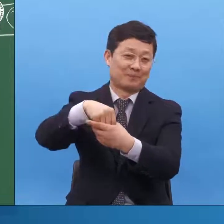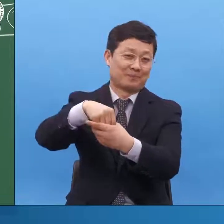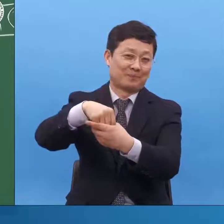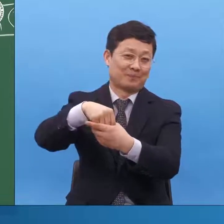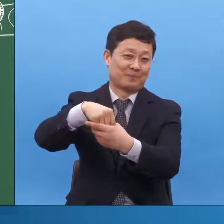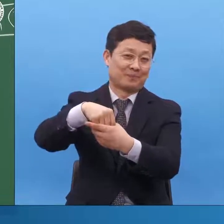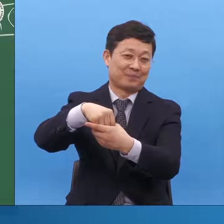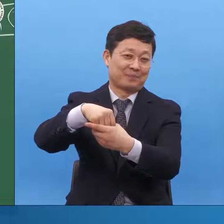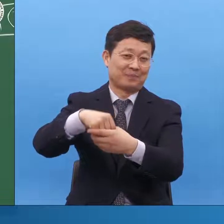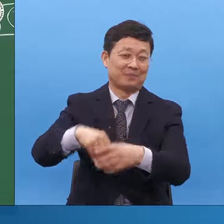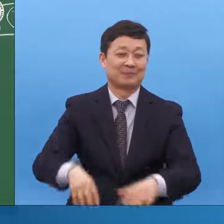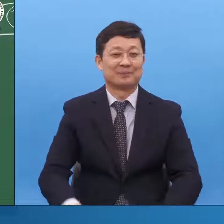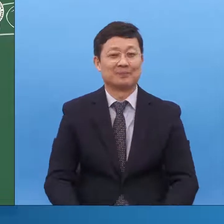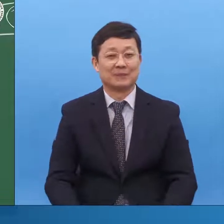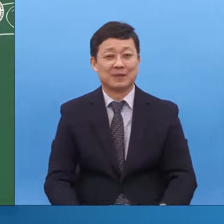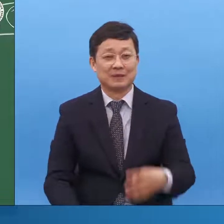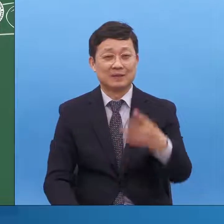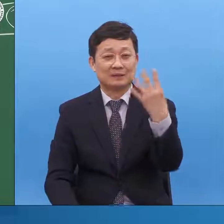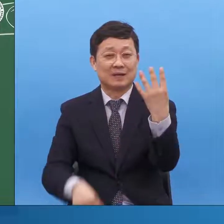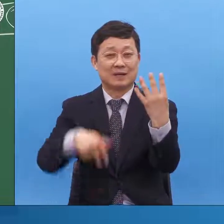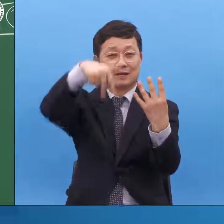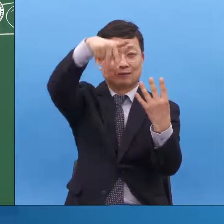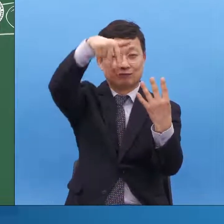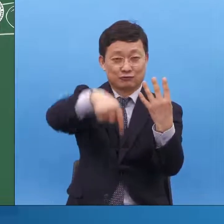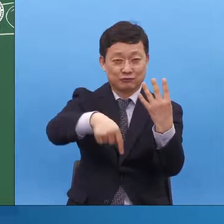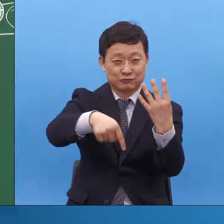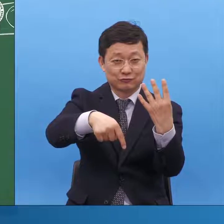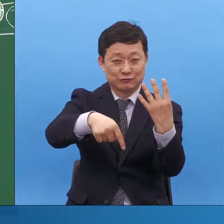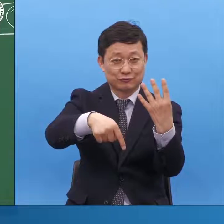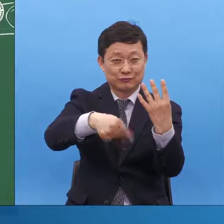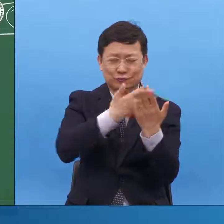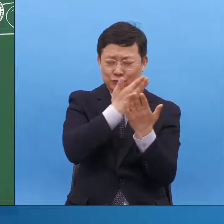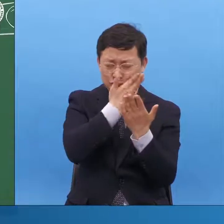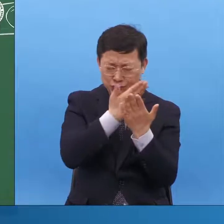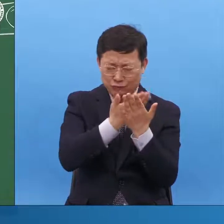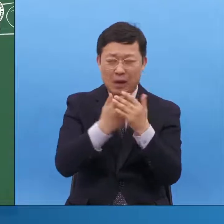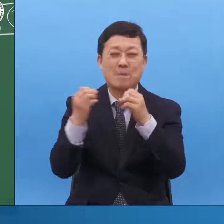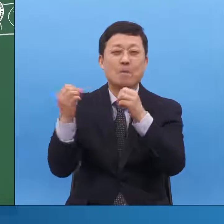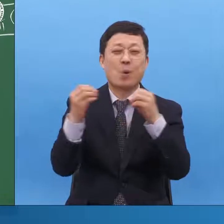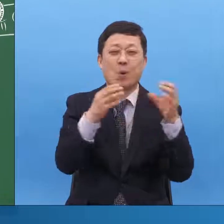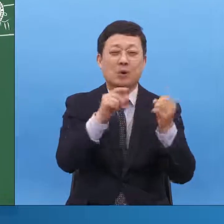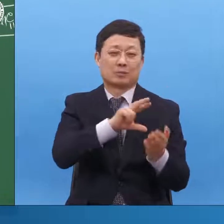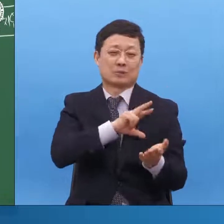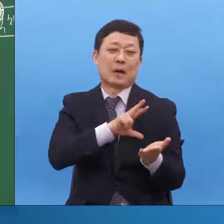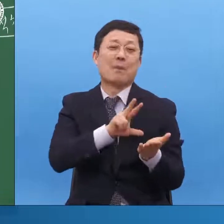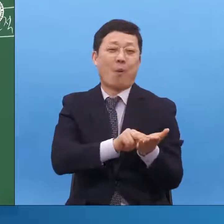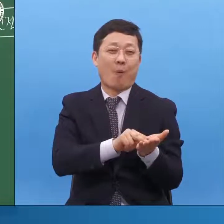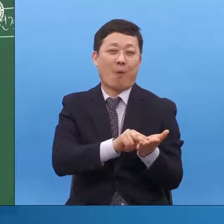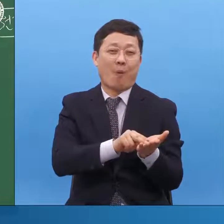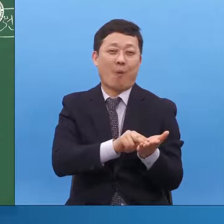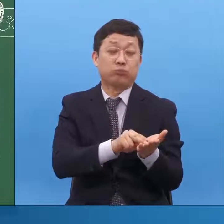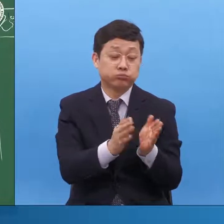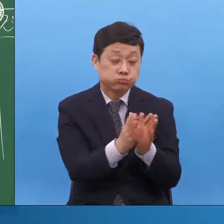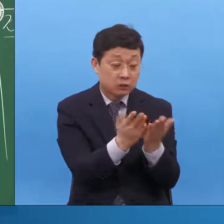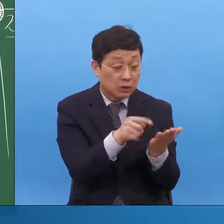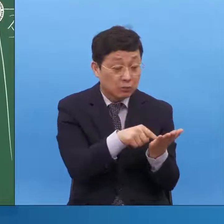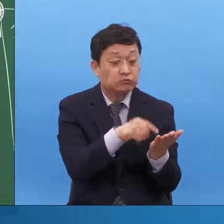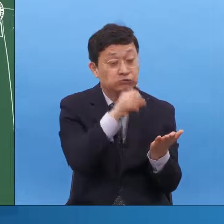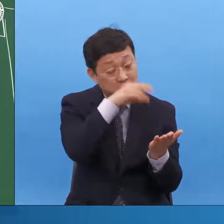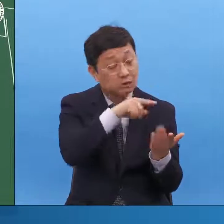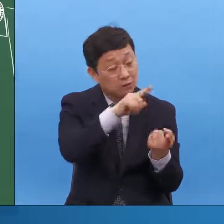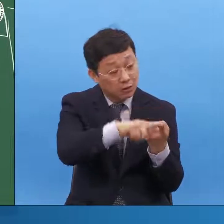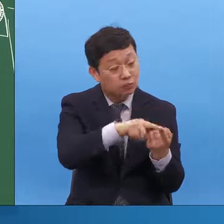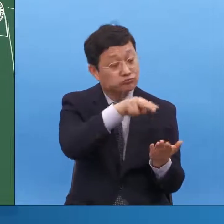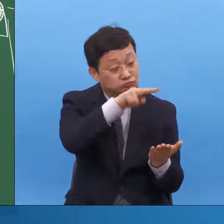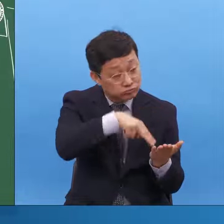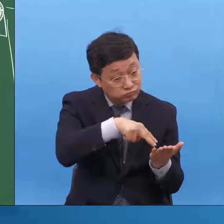여러분들이 넉 주 동안 해야 될 포럼입니다. This is the formula you must do for the next 4 weeks. 교재는 그냥 보면 돼요. And so just look at 이런 the